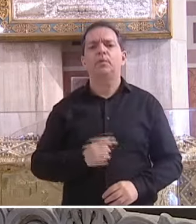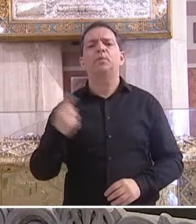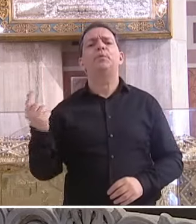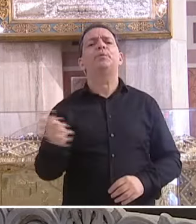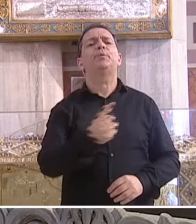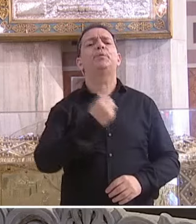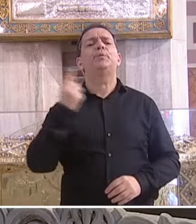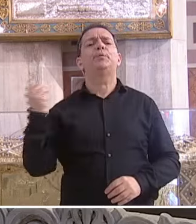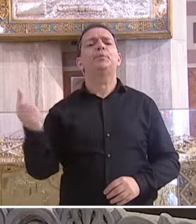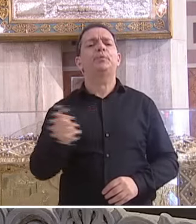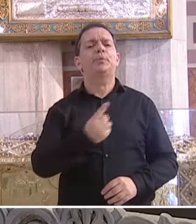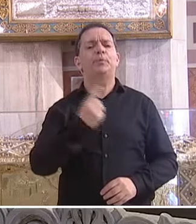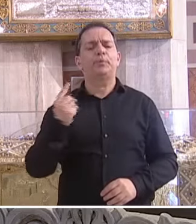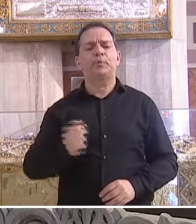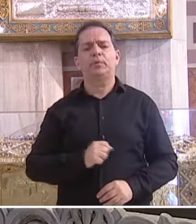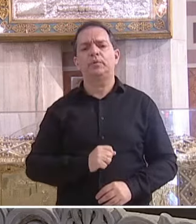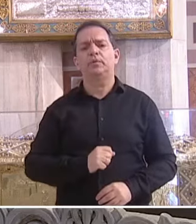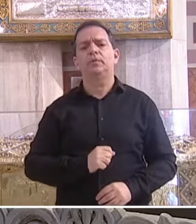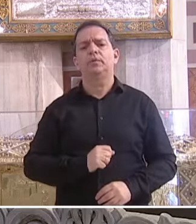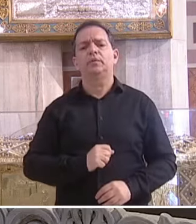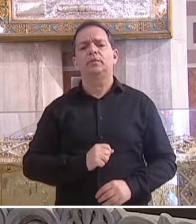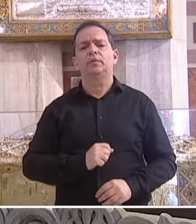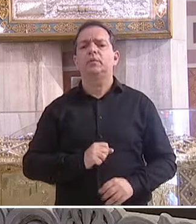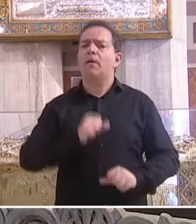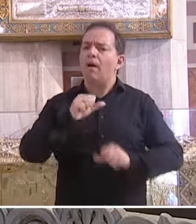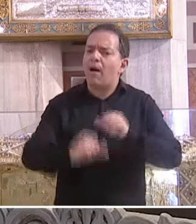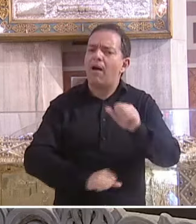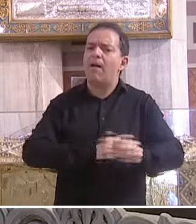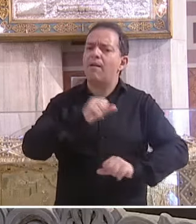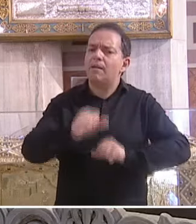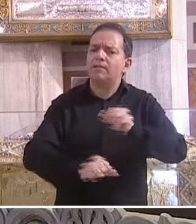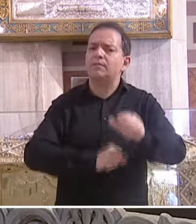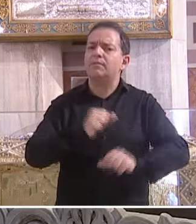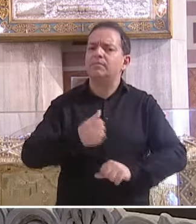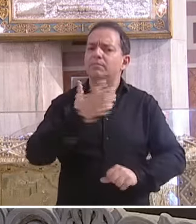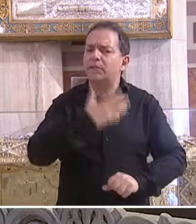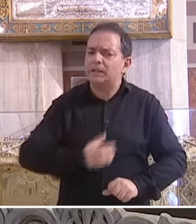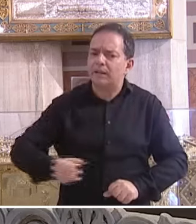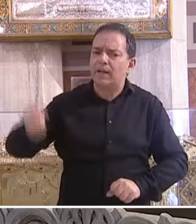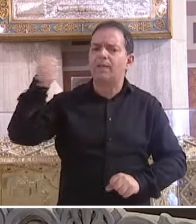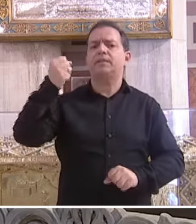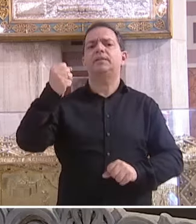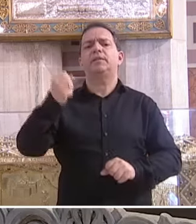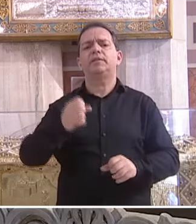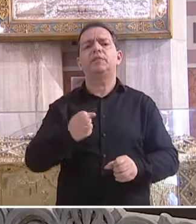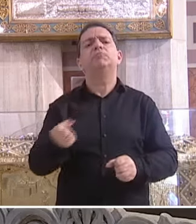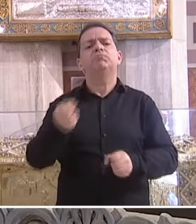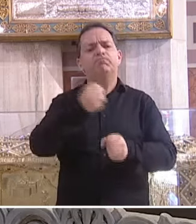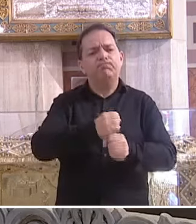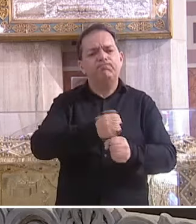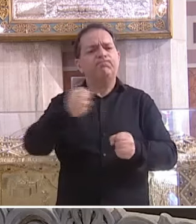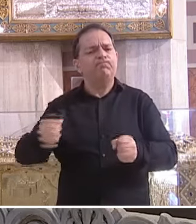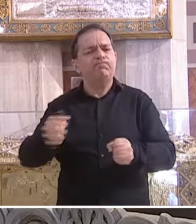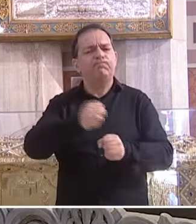σύνηθες φαινόμενο να αλλάζουν οι πατριάρχες, να ανεβαίνουν και να κατεβαίνουν